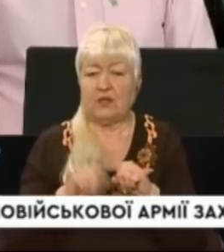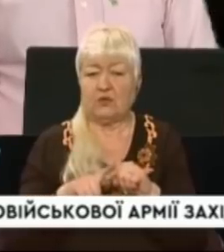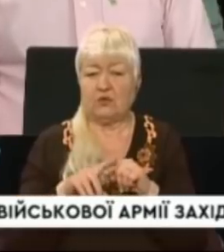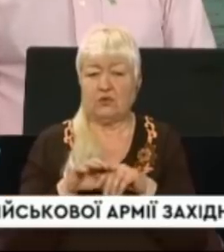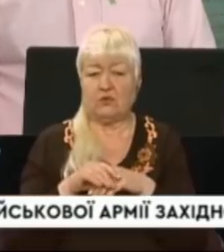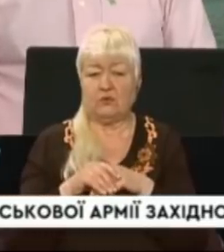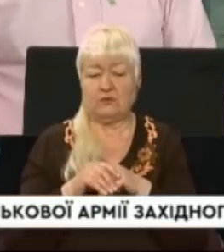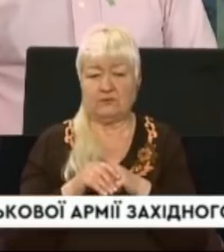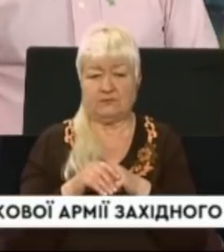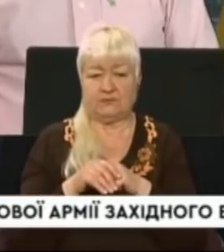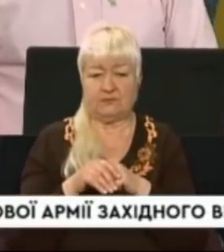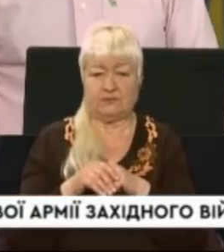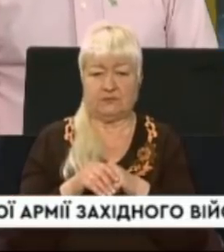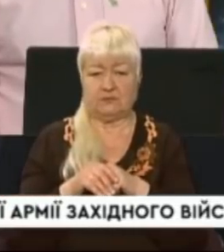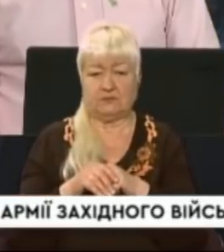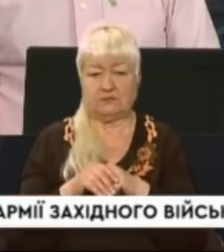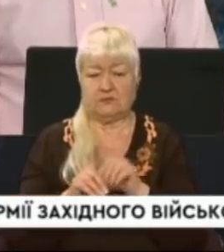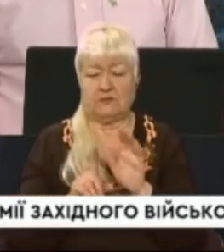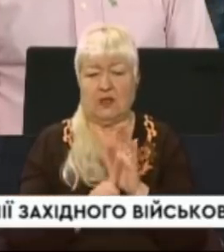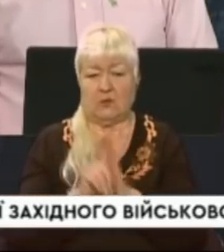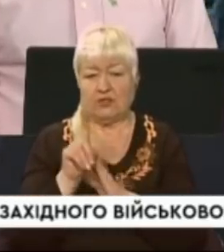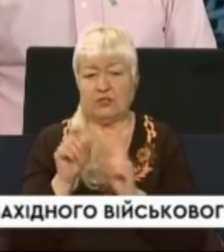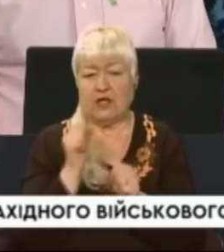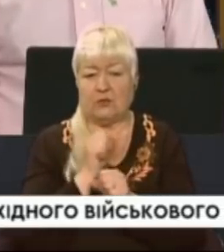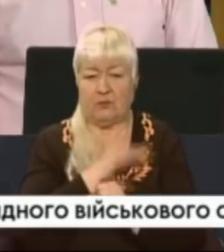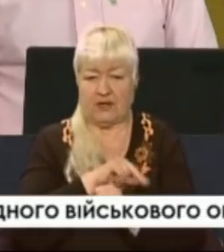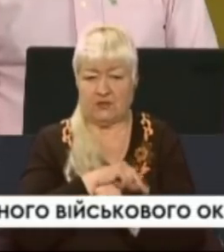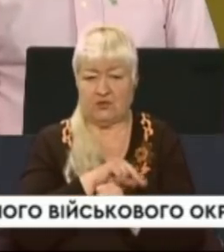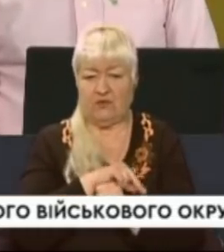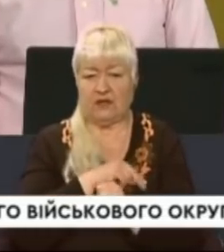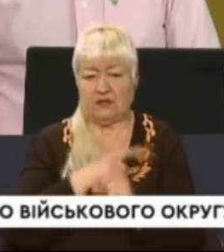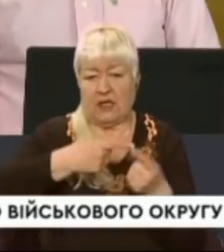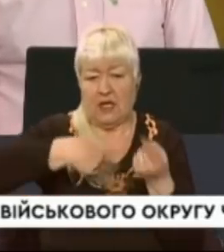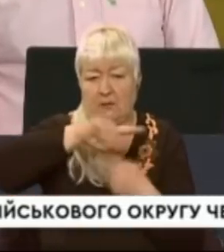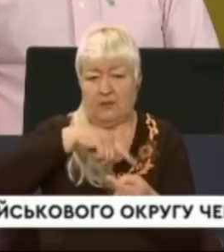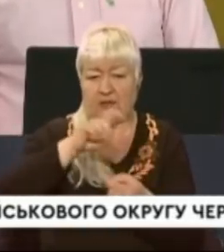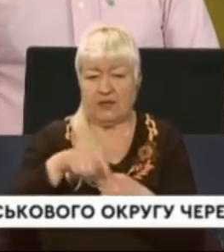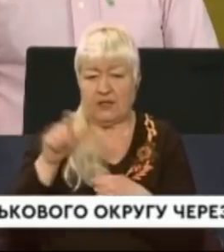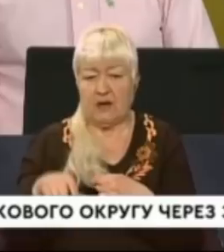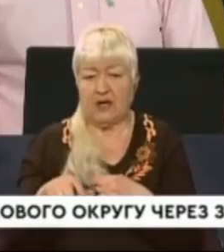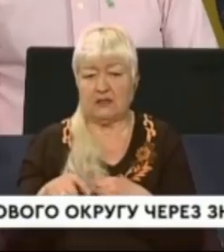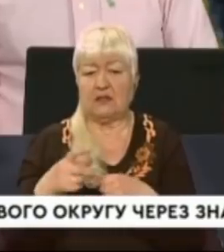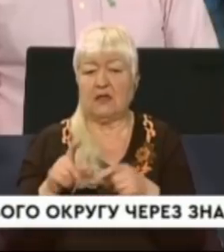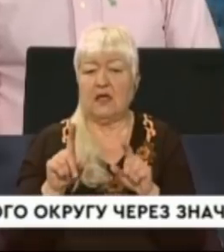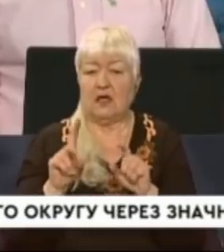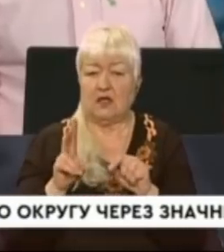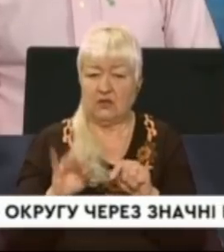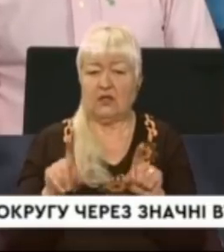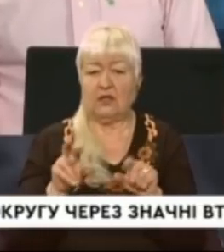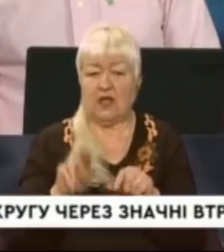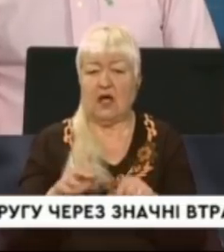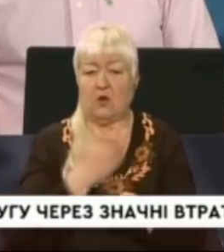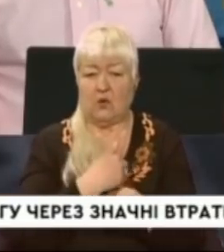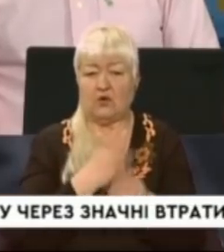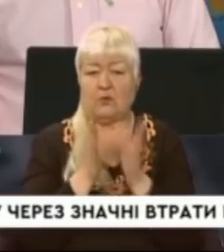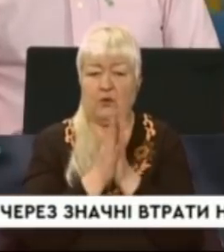Город живет, начинают работать предприниматели. Но все-таки я хотел бы попросить еще